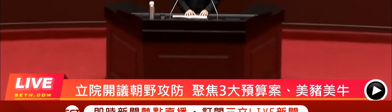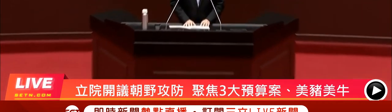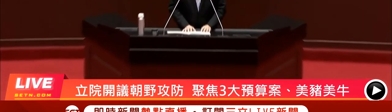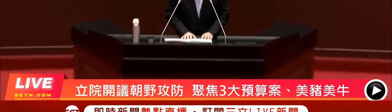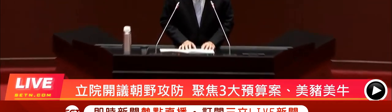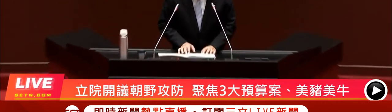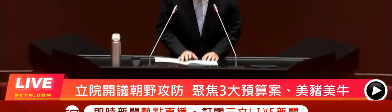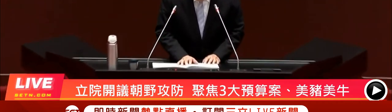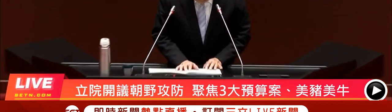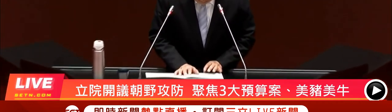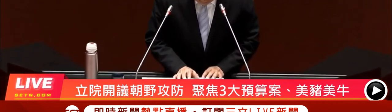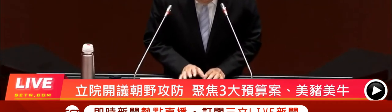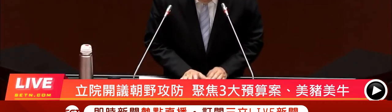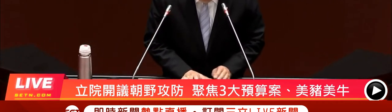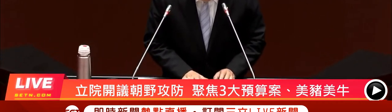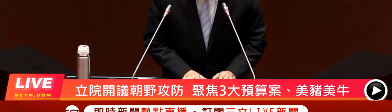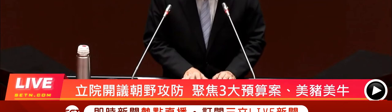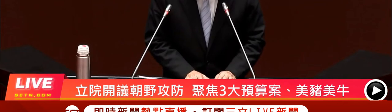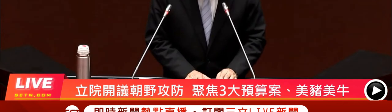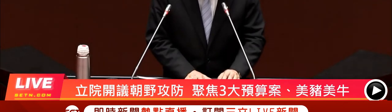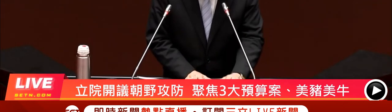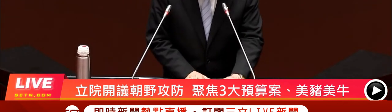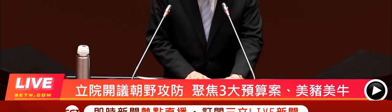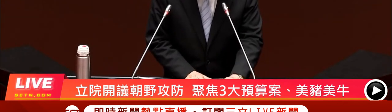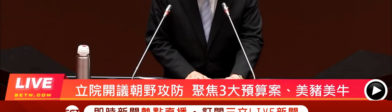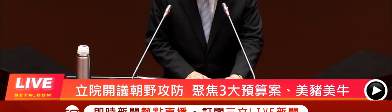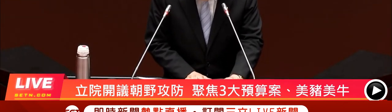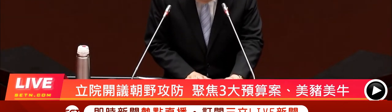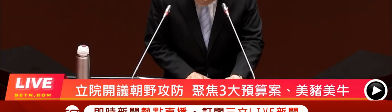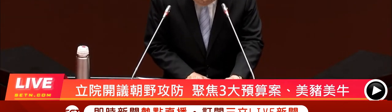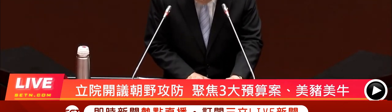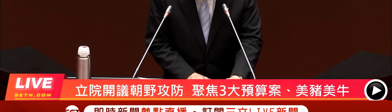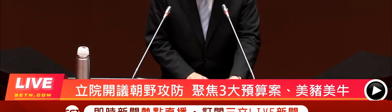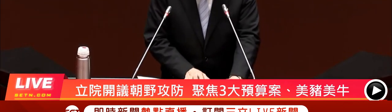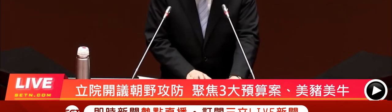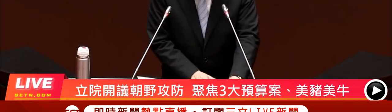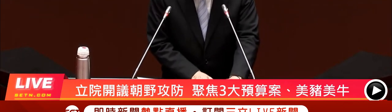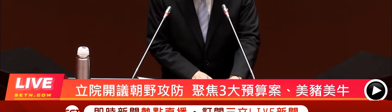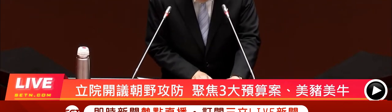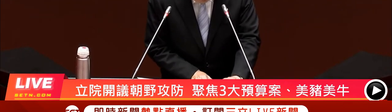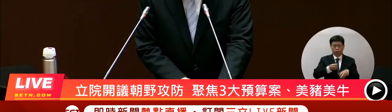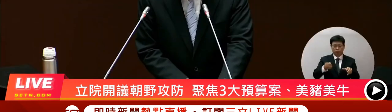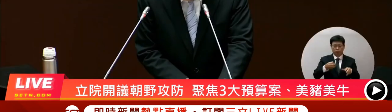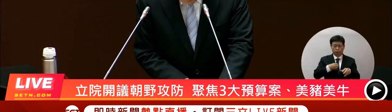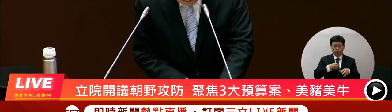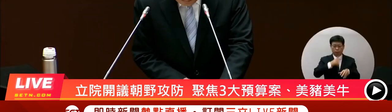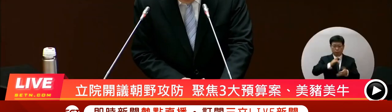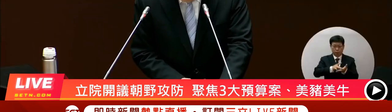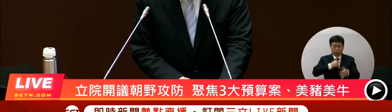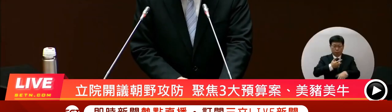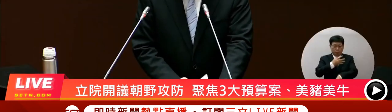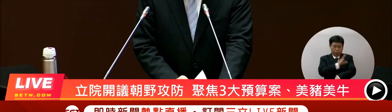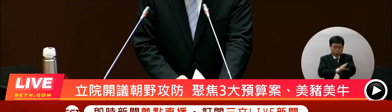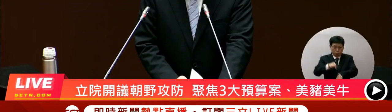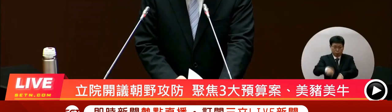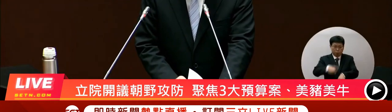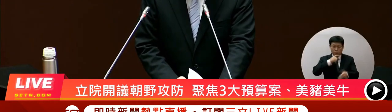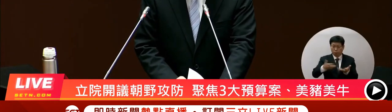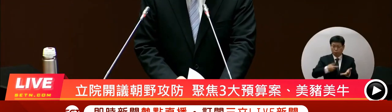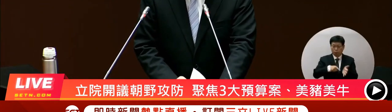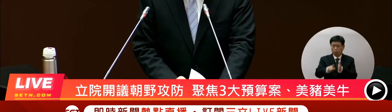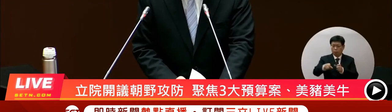就开放含莱克多巴胺美国猪肉及牛肉进口进行专案报告，并被